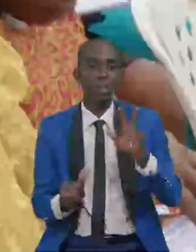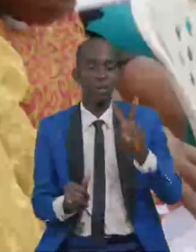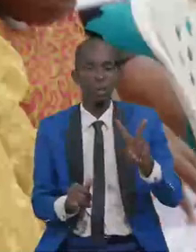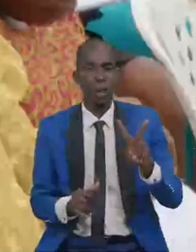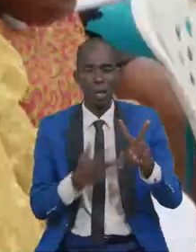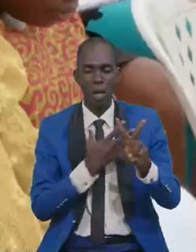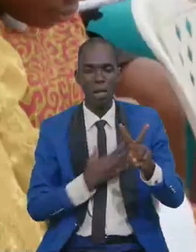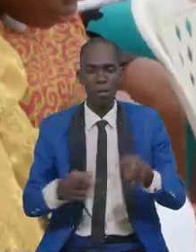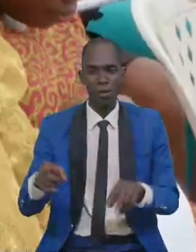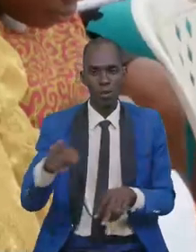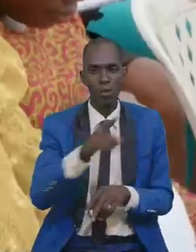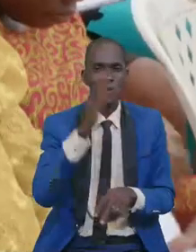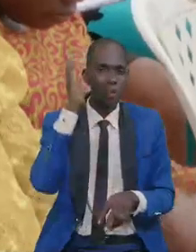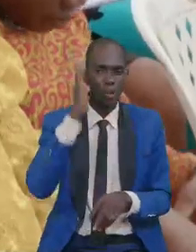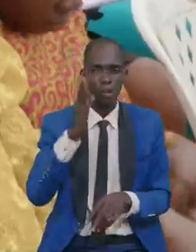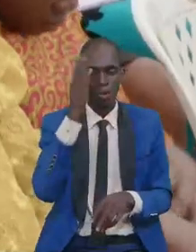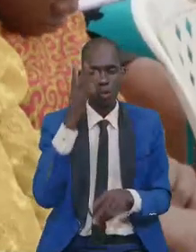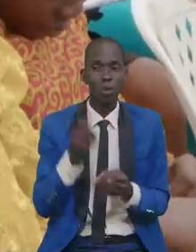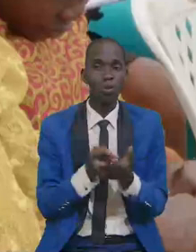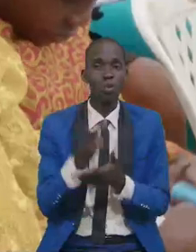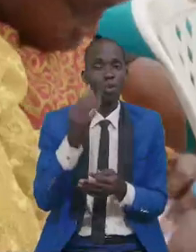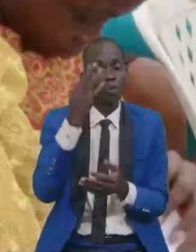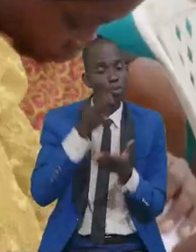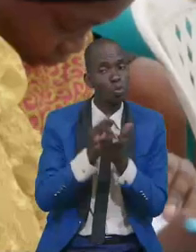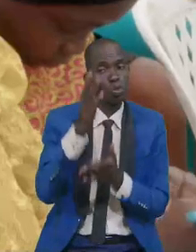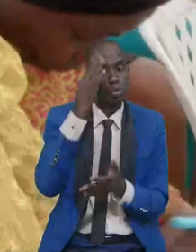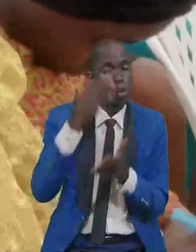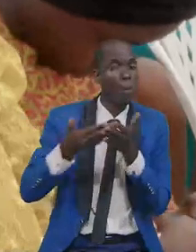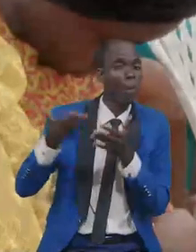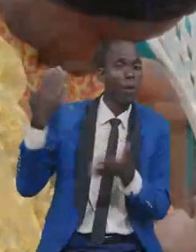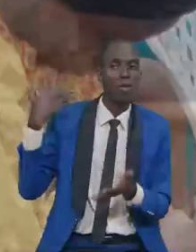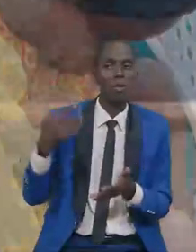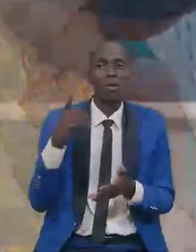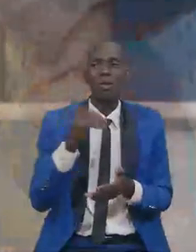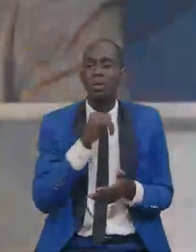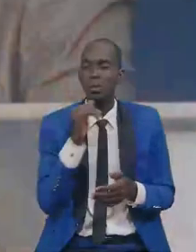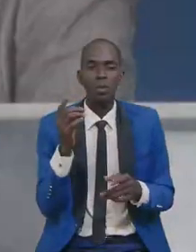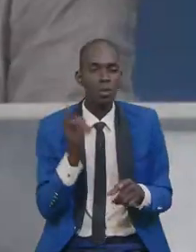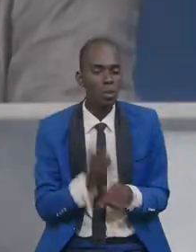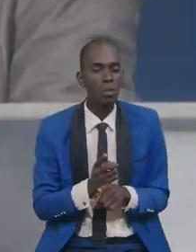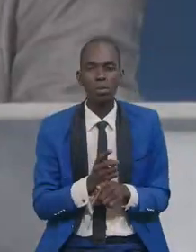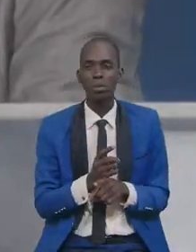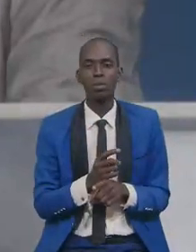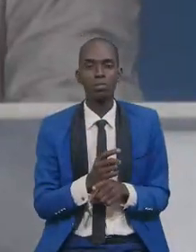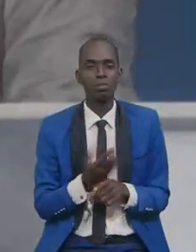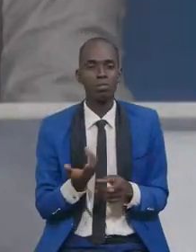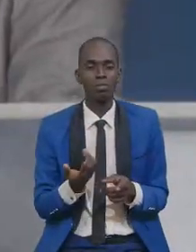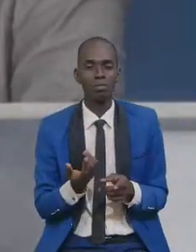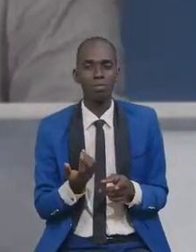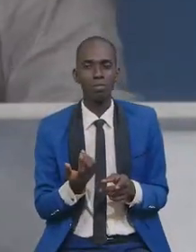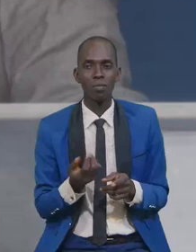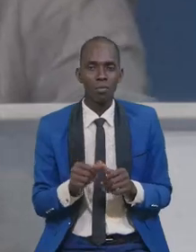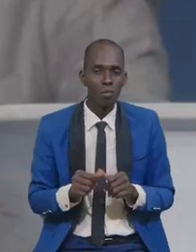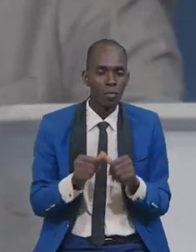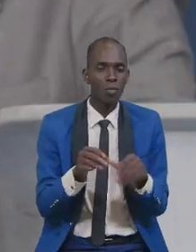Vous connaîtrez la vérité que nous connaissions. Si nous ne continuons pas à l'apprendre, à vivre, à étudier, nous allons l'oublier.